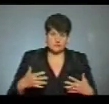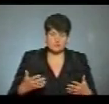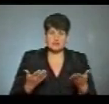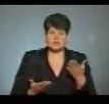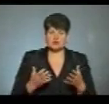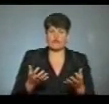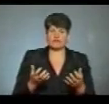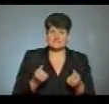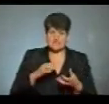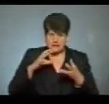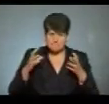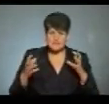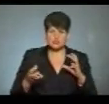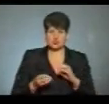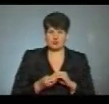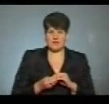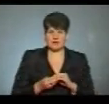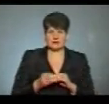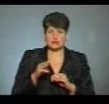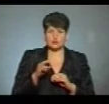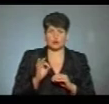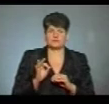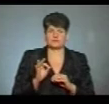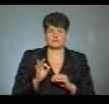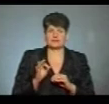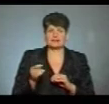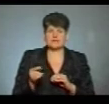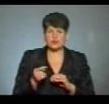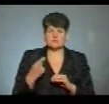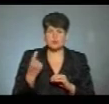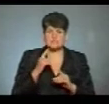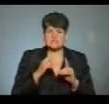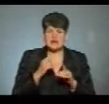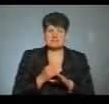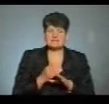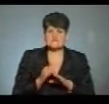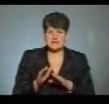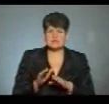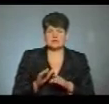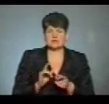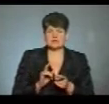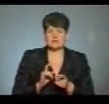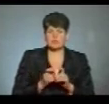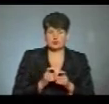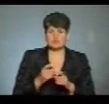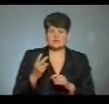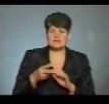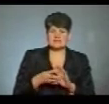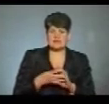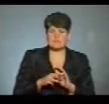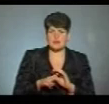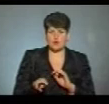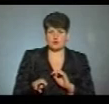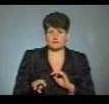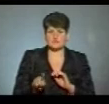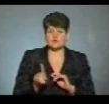якщо взяти і підсумувати, то Тернопільська обласна рада виділила на боротьбу з коронавірусом 29 мільйонів.